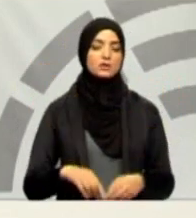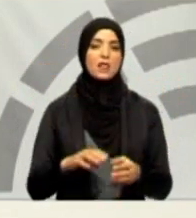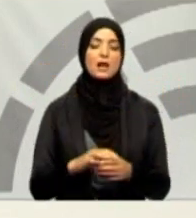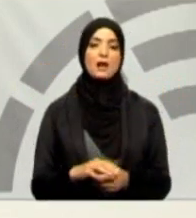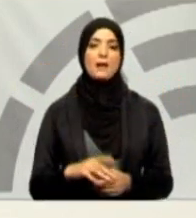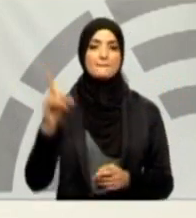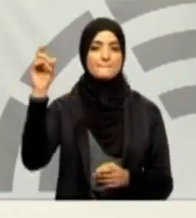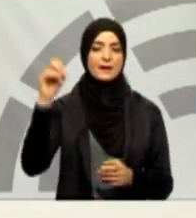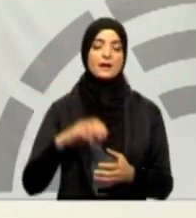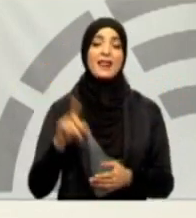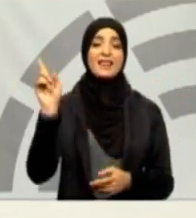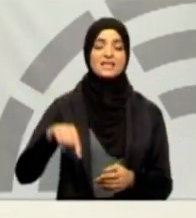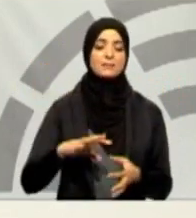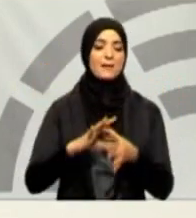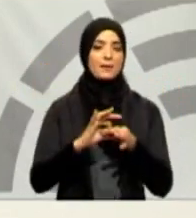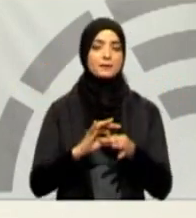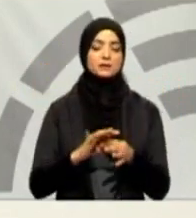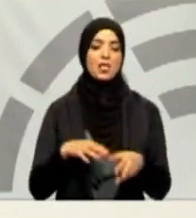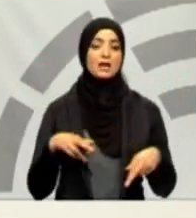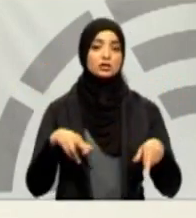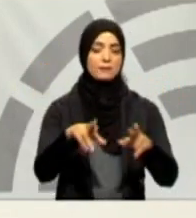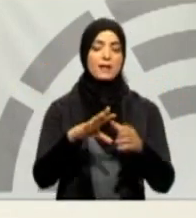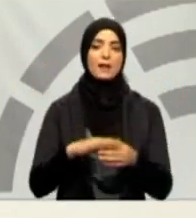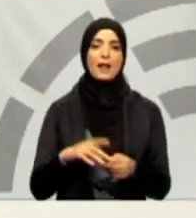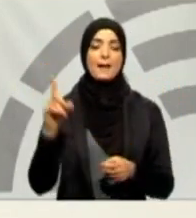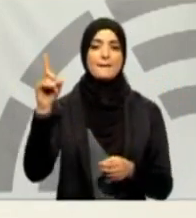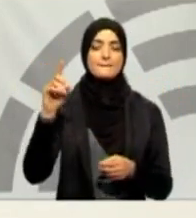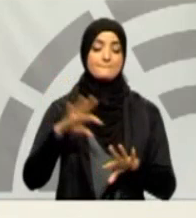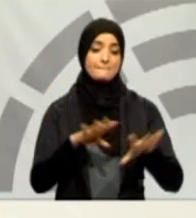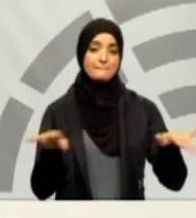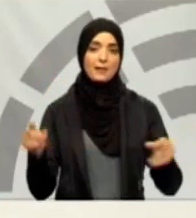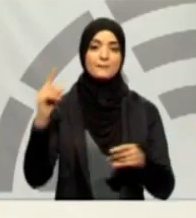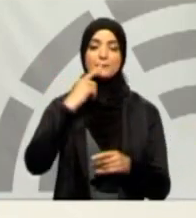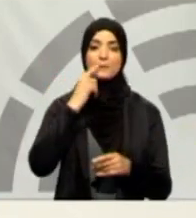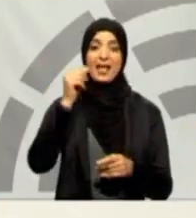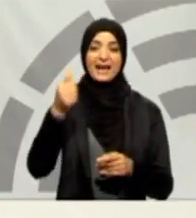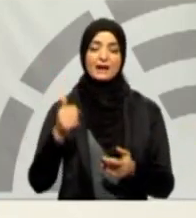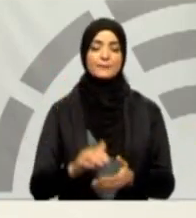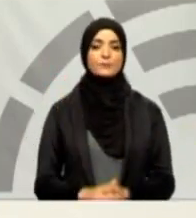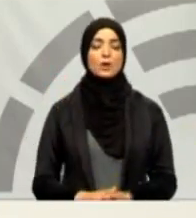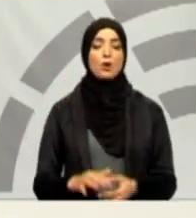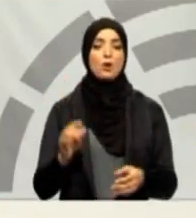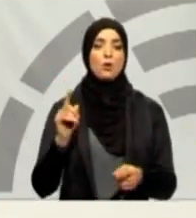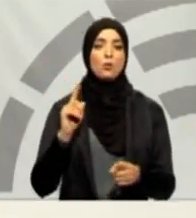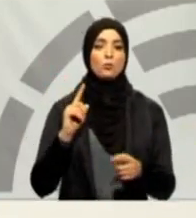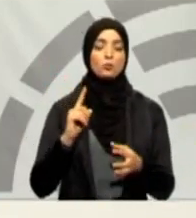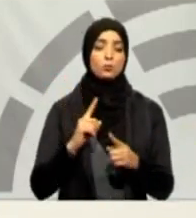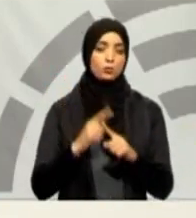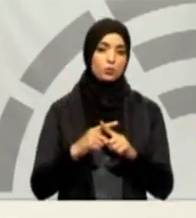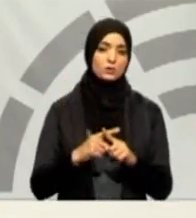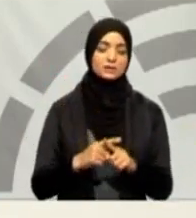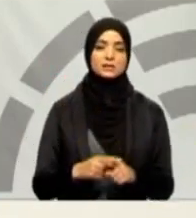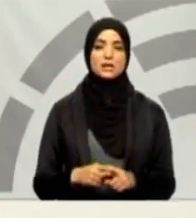بقنوات تحليه مياه البحر عند انتهاء مشروع الزهارات مع تفعيله يعتبر حلا